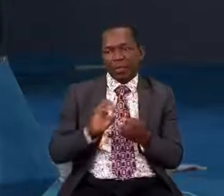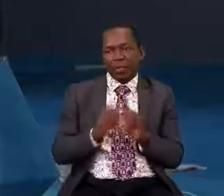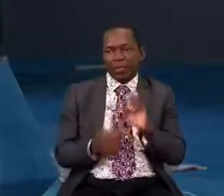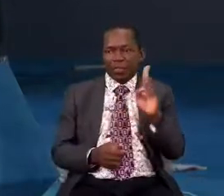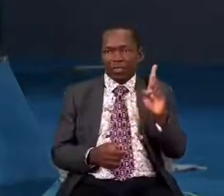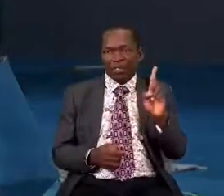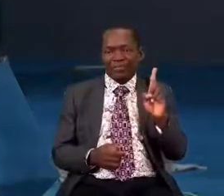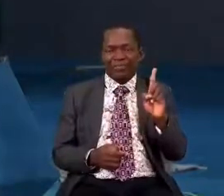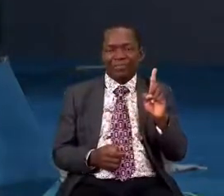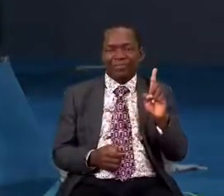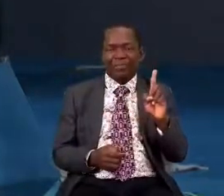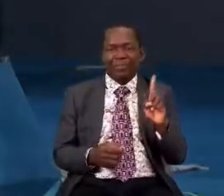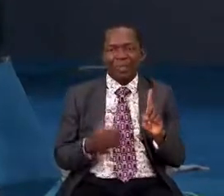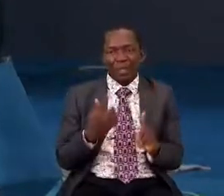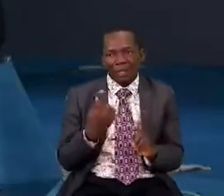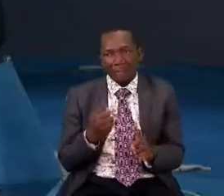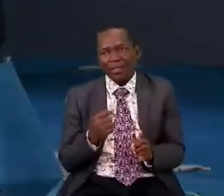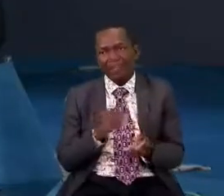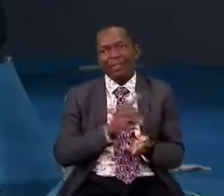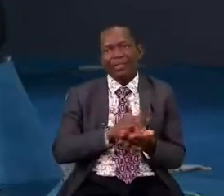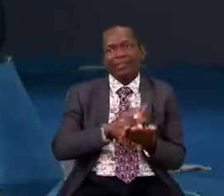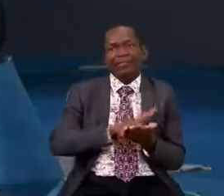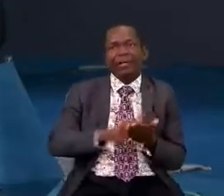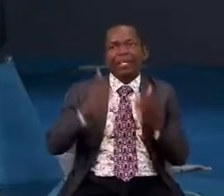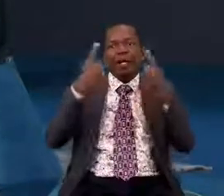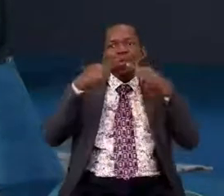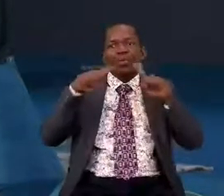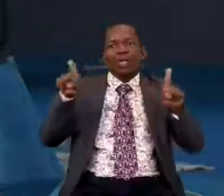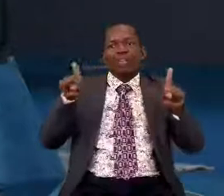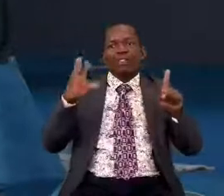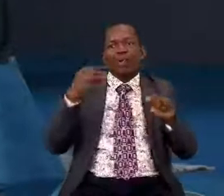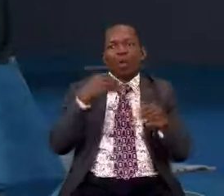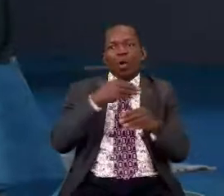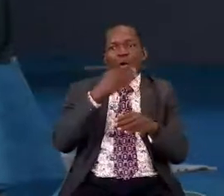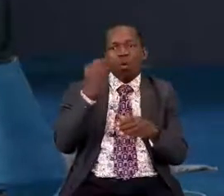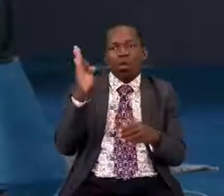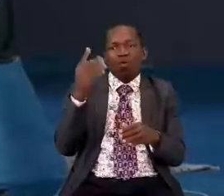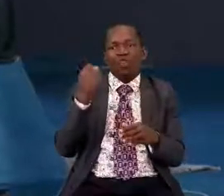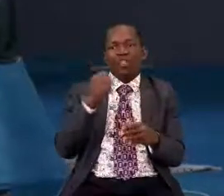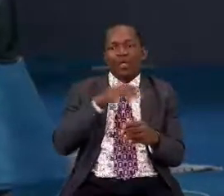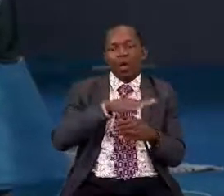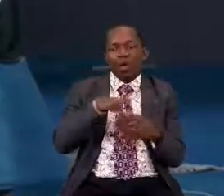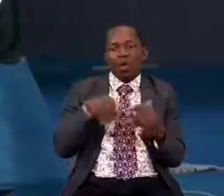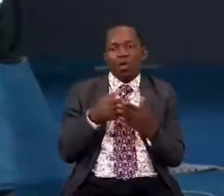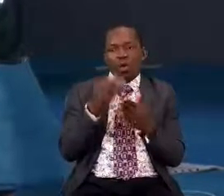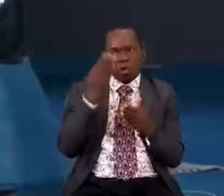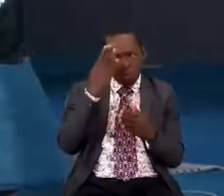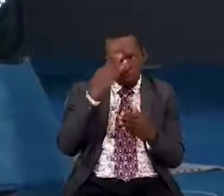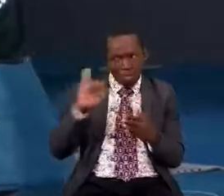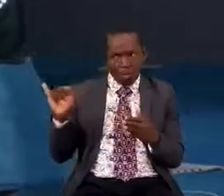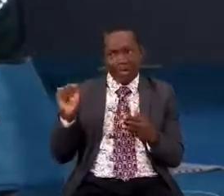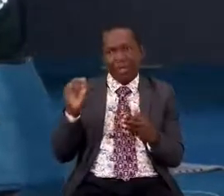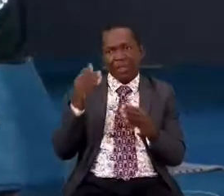Dieu omniscient. Josué chapitre 1. Lisons à partir du verset 1. Après la mort de